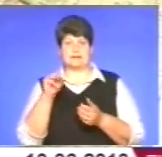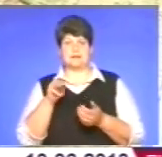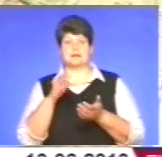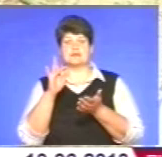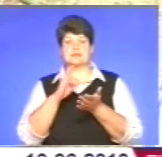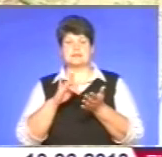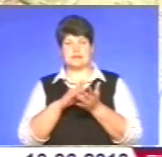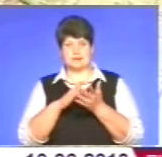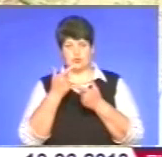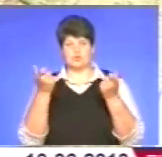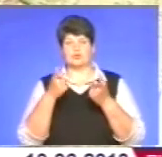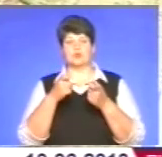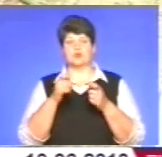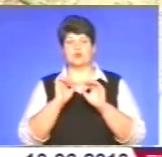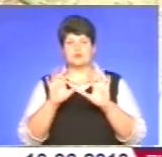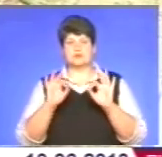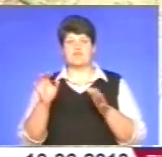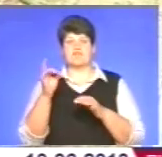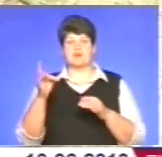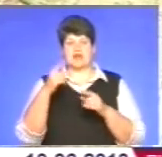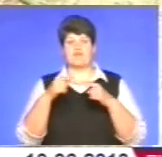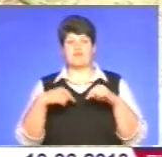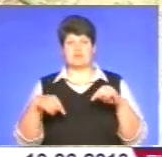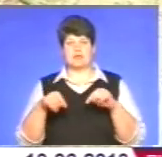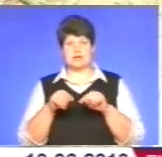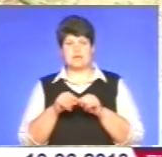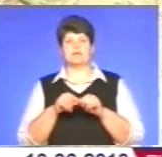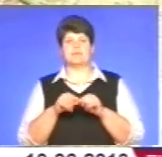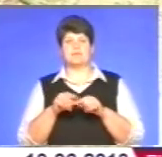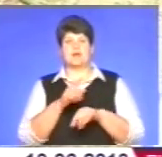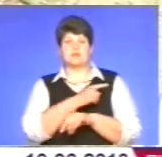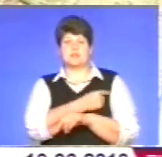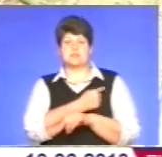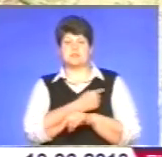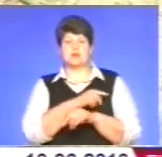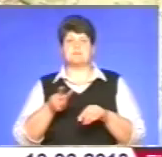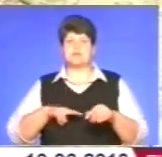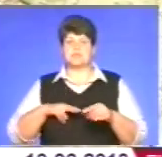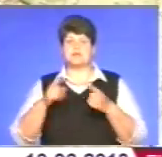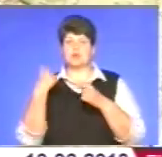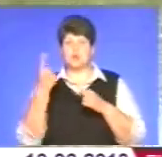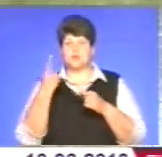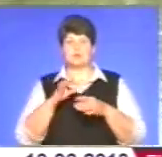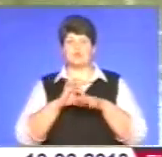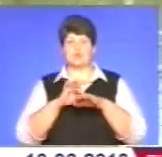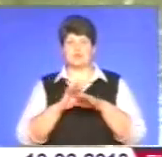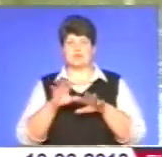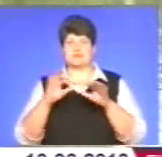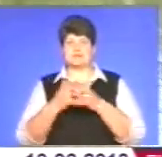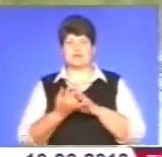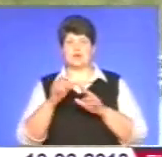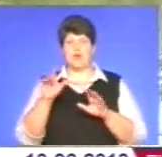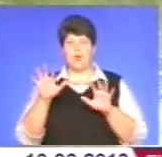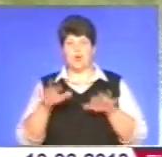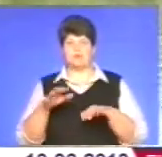апаратурі оповіщення до райвідділів адміністрації області, які відповідно доводять інформацію до сільських голів і населення. Велика вода, яка йде